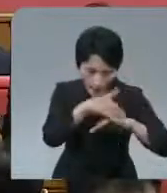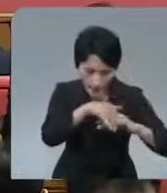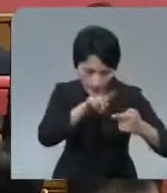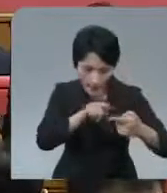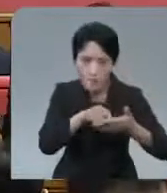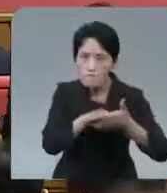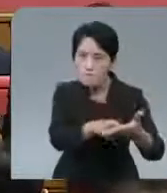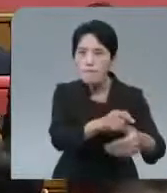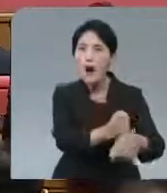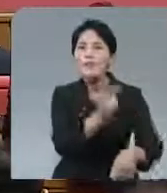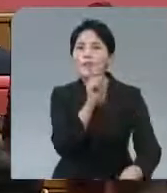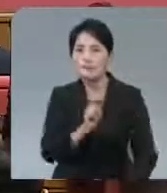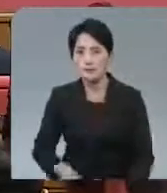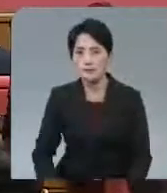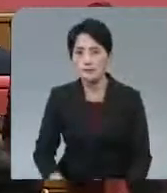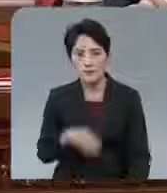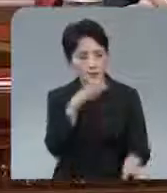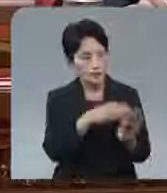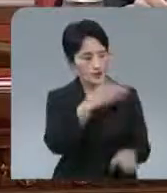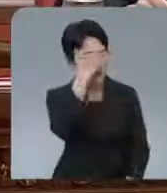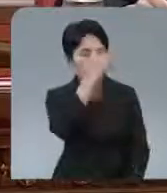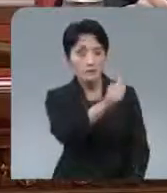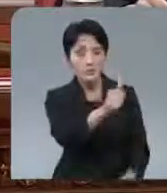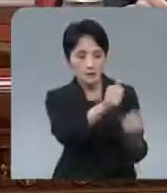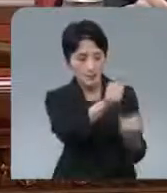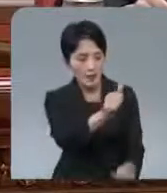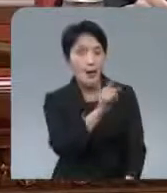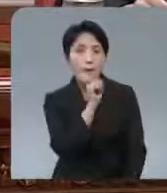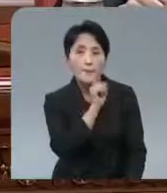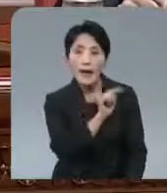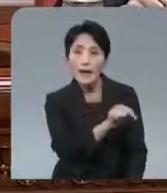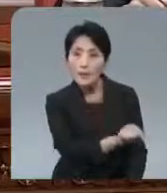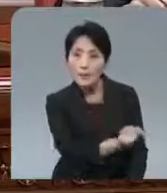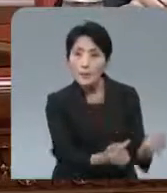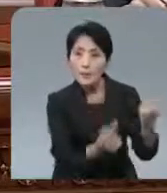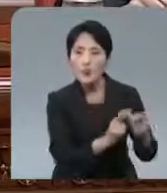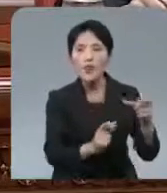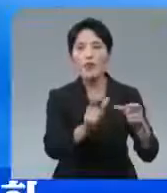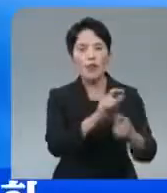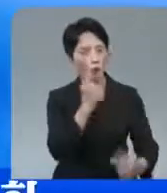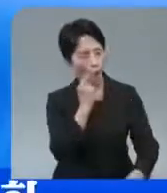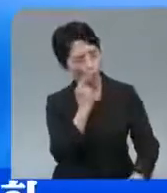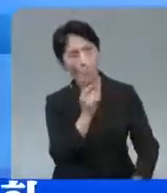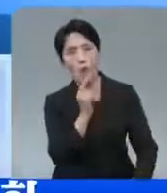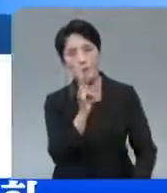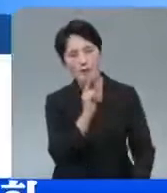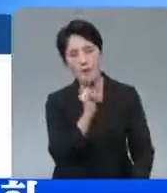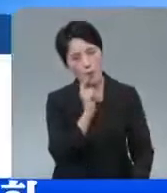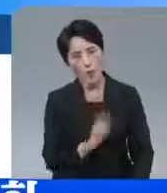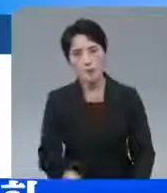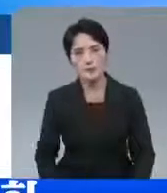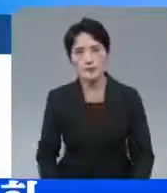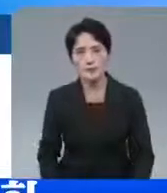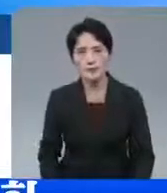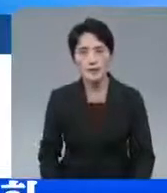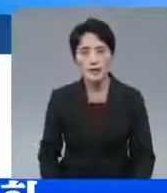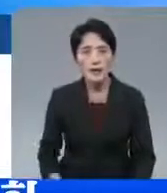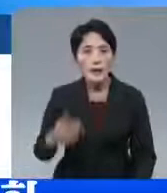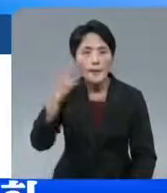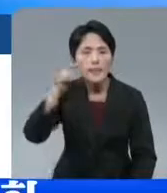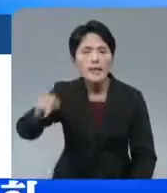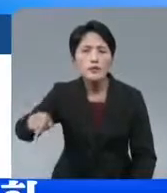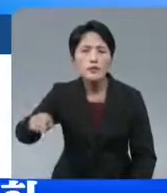ているのか感じさせると警告しましたまた南北関係が冷え込んだ責任は